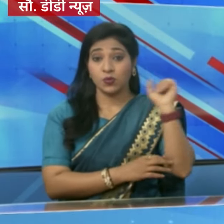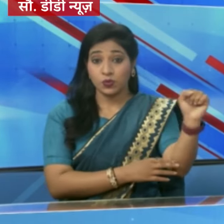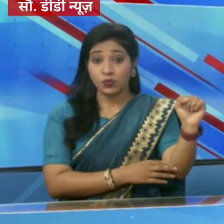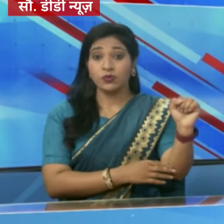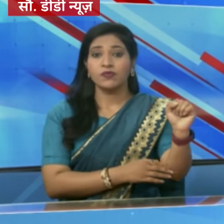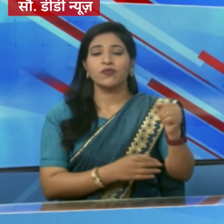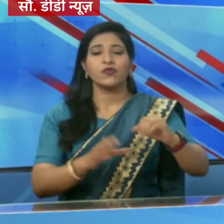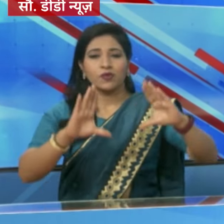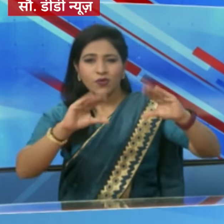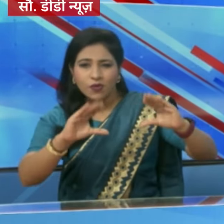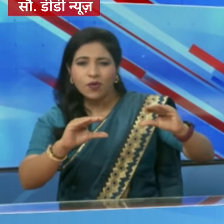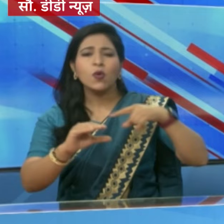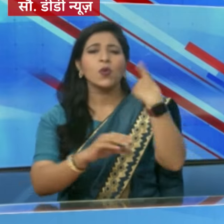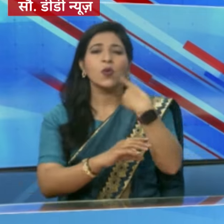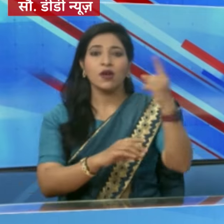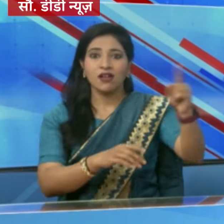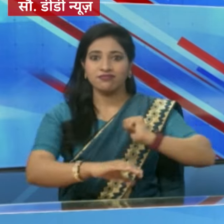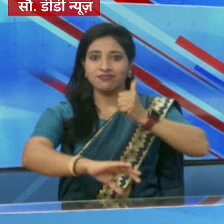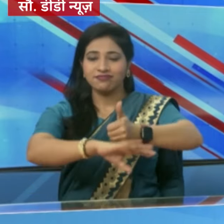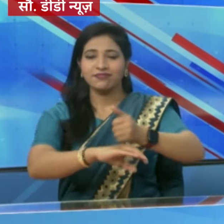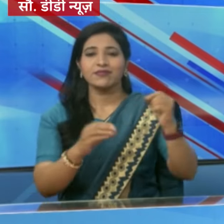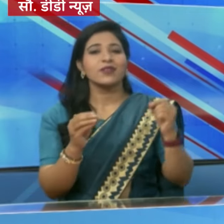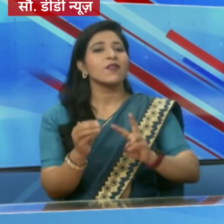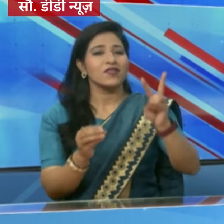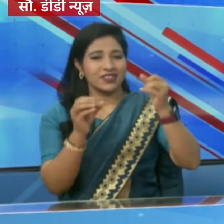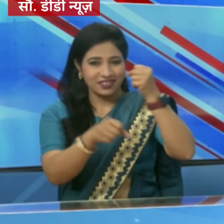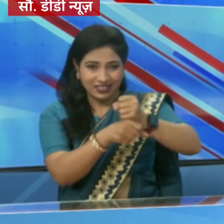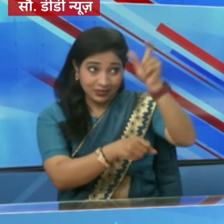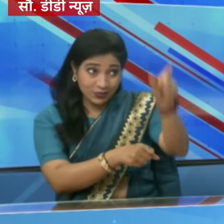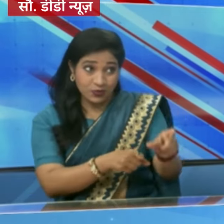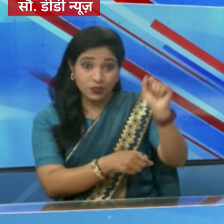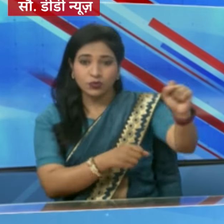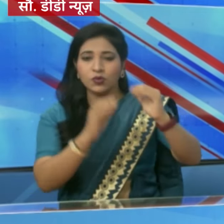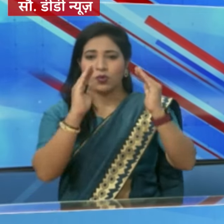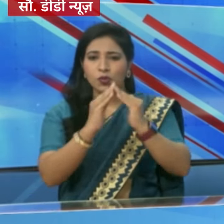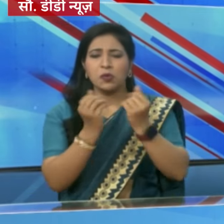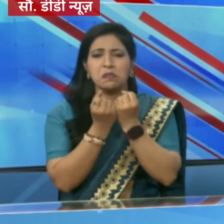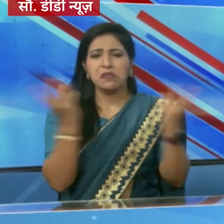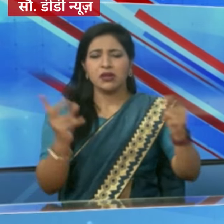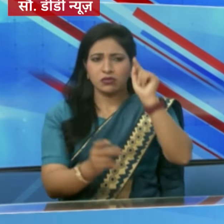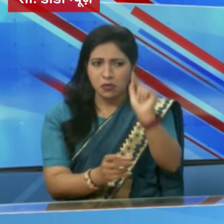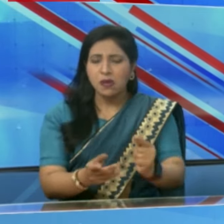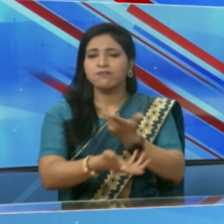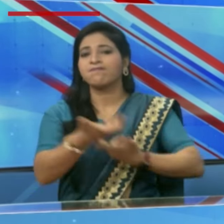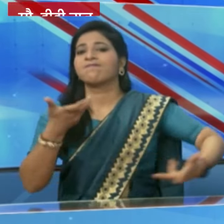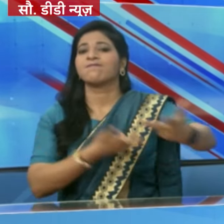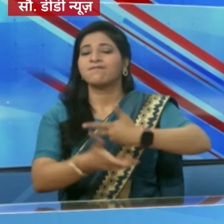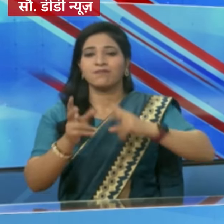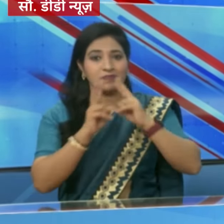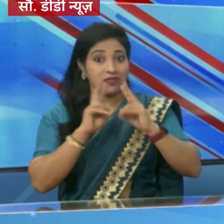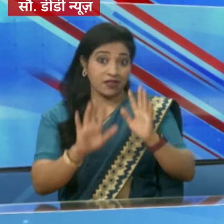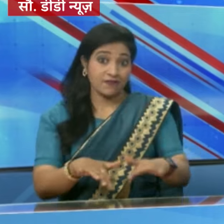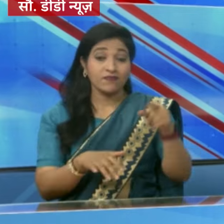ने माइक्रोसॉफ्ट के संस्थापक रहे बिल गेट्स के साथ अपने आवास पर कई मुद्दों पर बातचीत की इस बातचीत